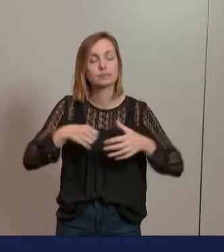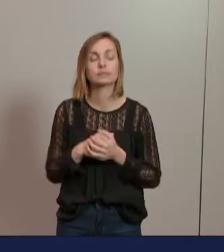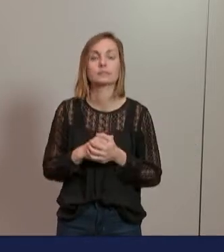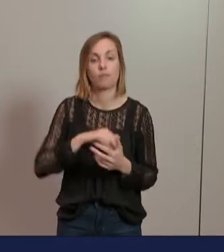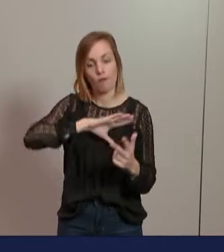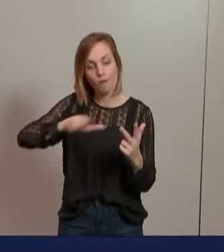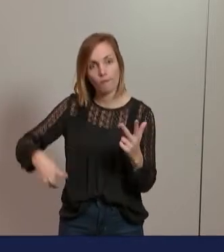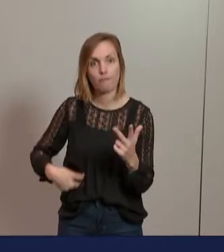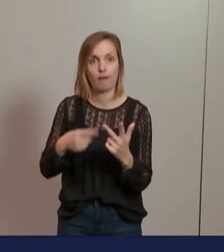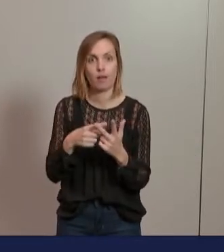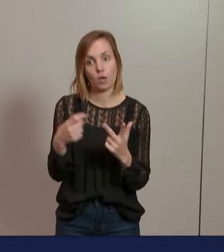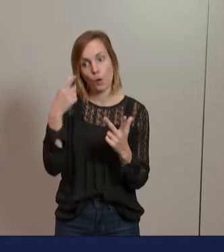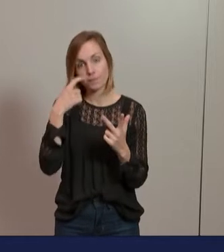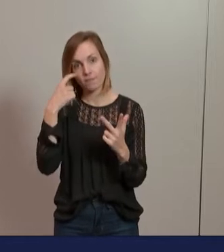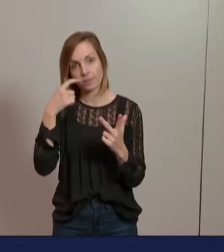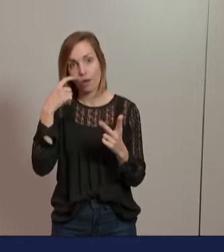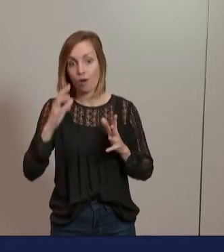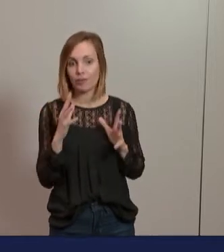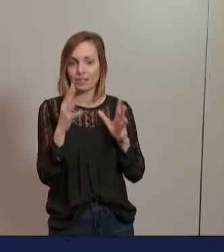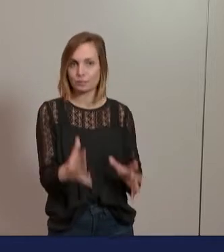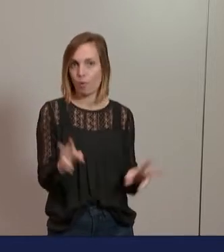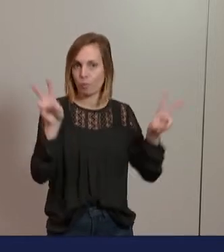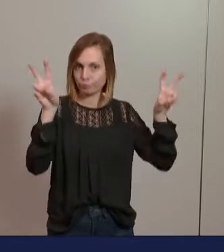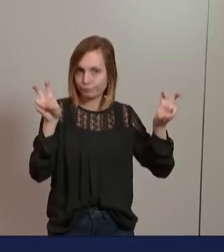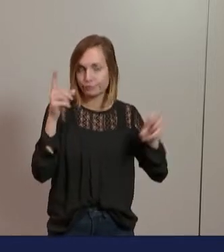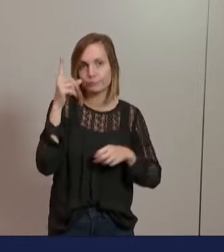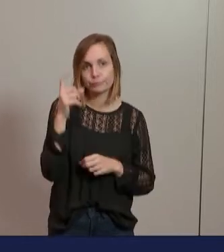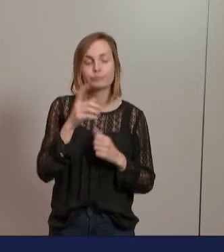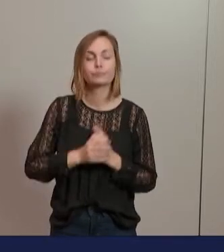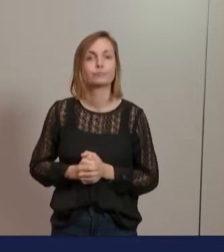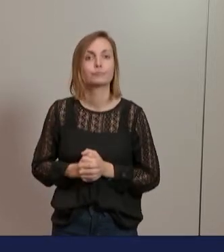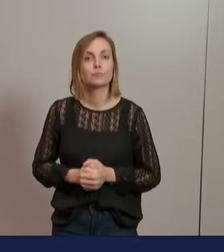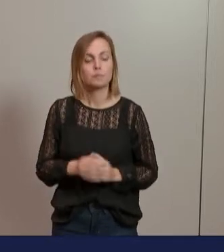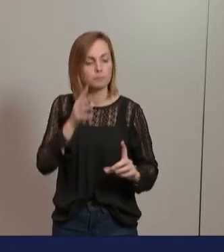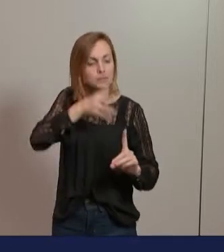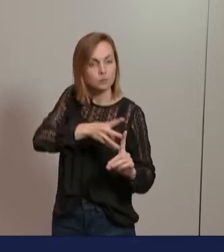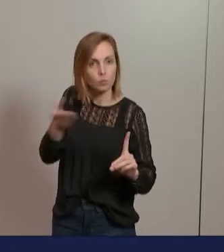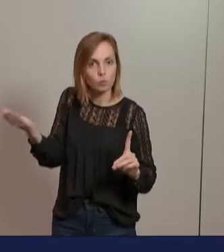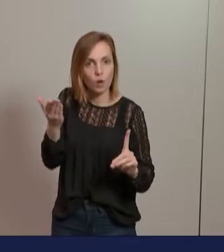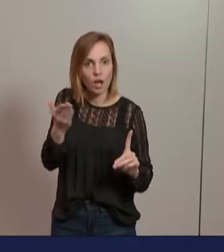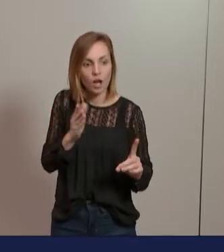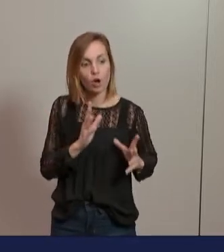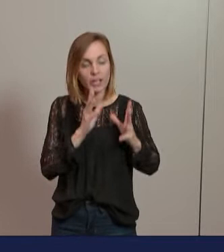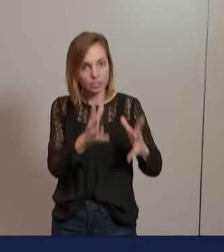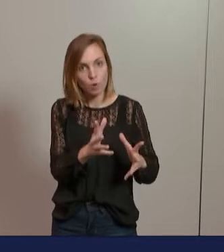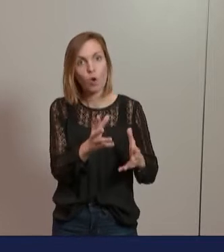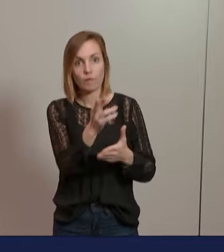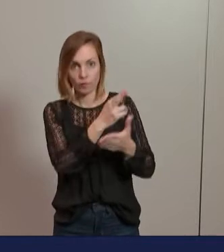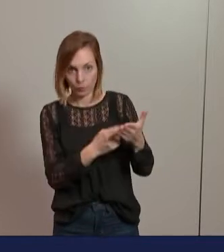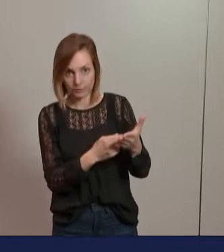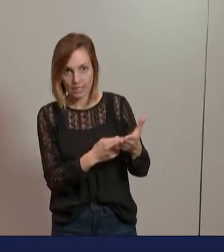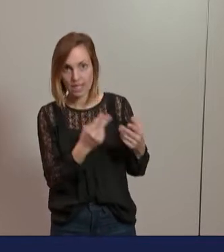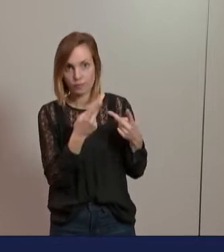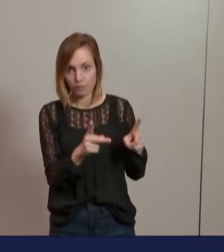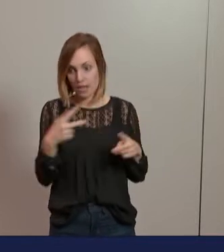Enfin, l'Observatoire des engagements sera lancé. Il aura pour mission de contrôler le respect des engagements inscrits dans notre projet